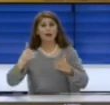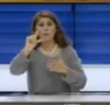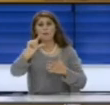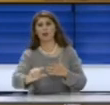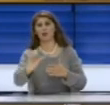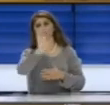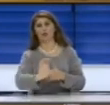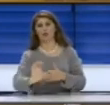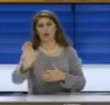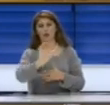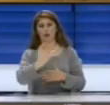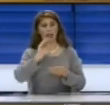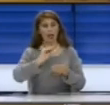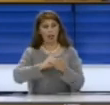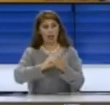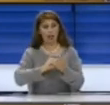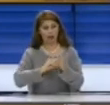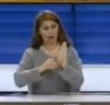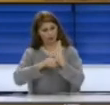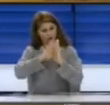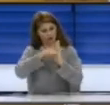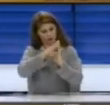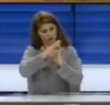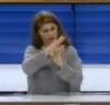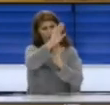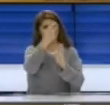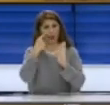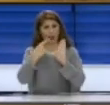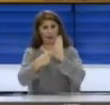Ευρώπη. Άλλος ένας πίνακας για εσάς. Λοιπόν,